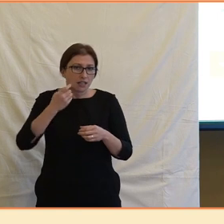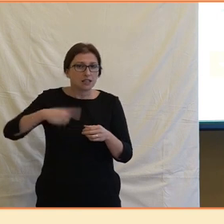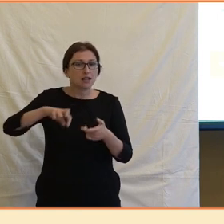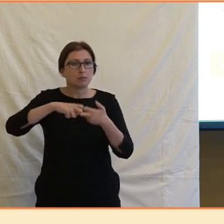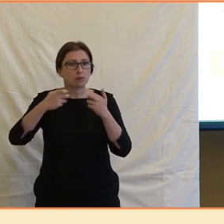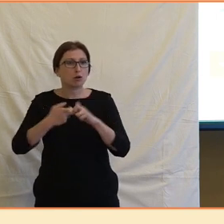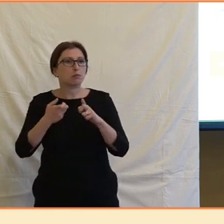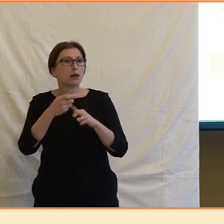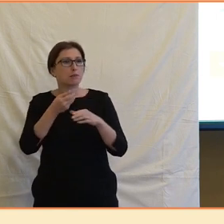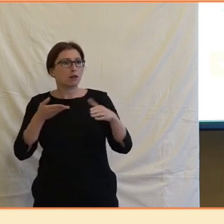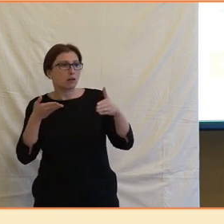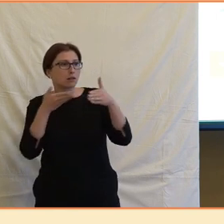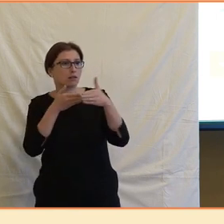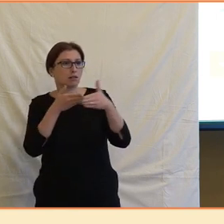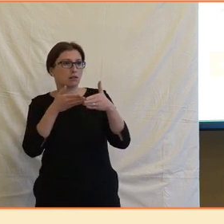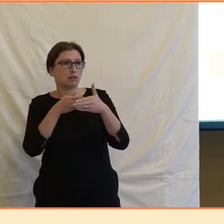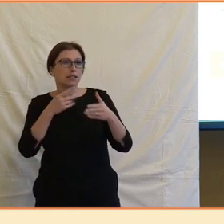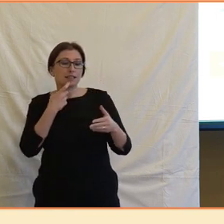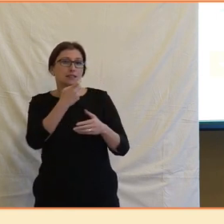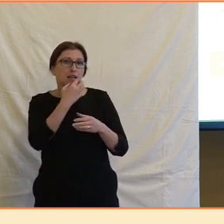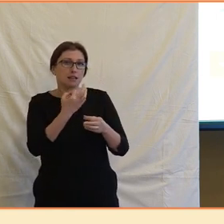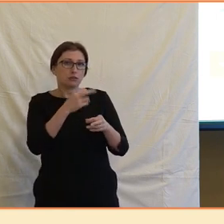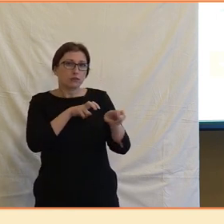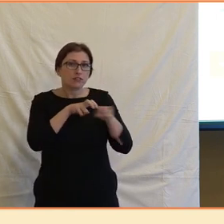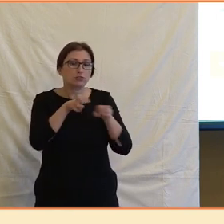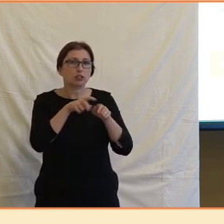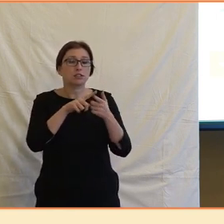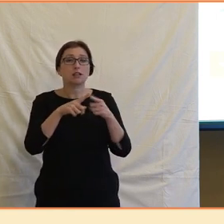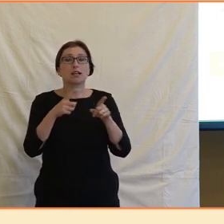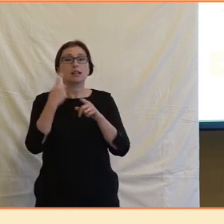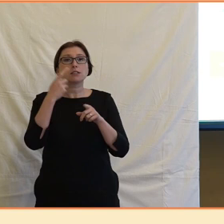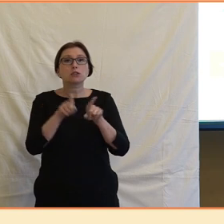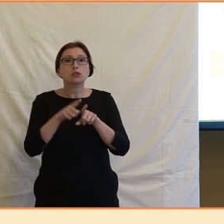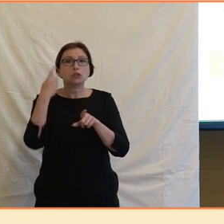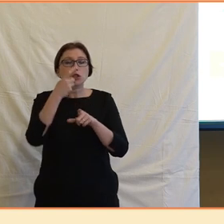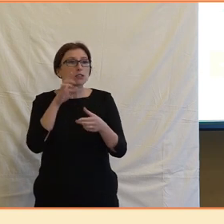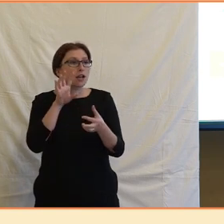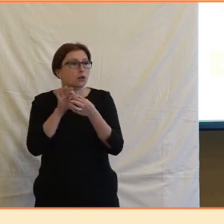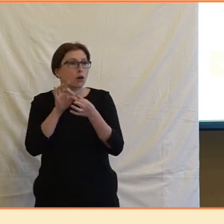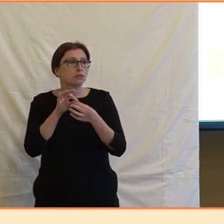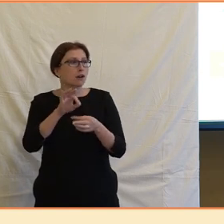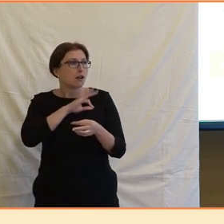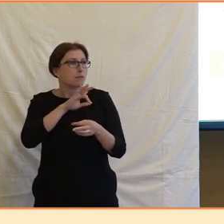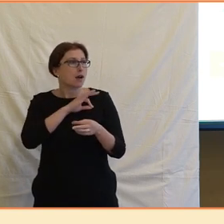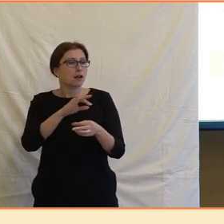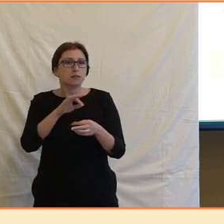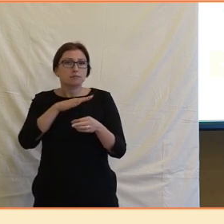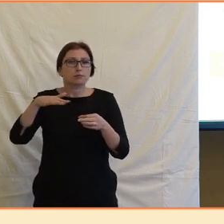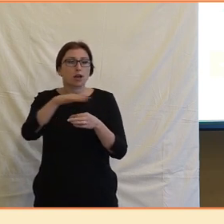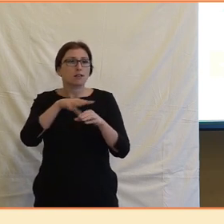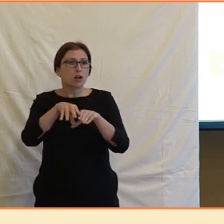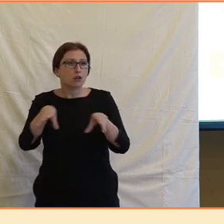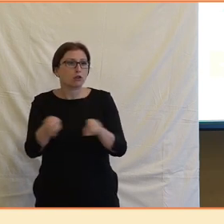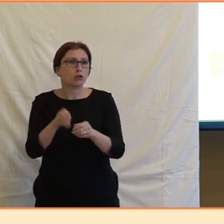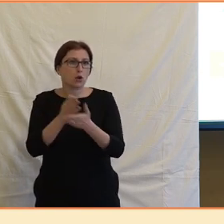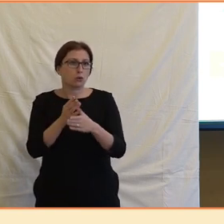mají stíženou pozici. Ale i teda ty sociální kontakty, to znamená omezování kontaktů s přáteli nebo rodinou,